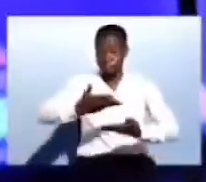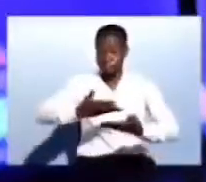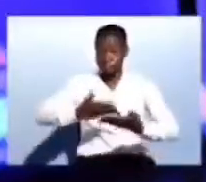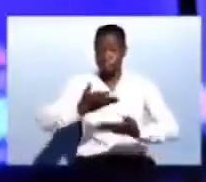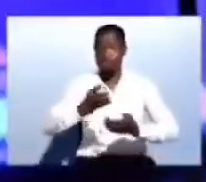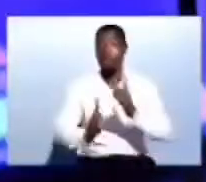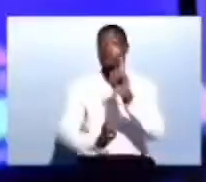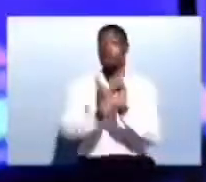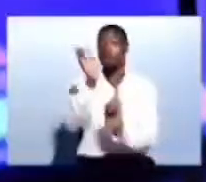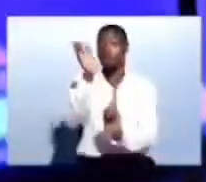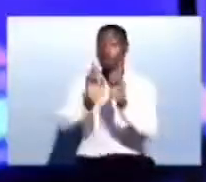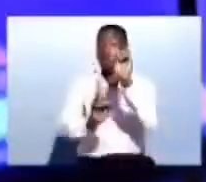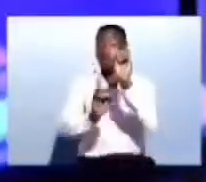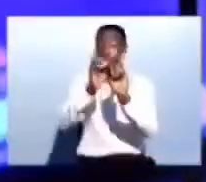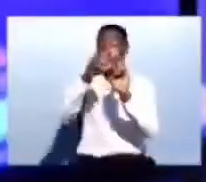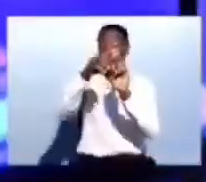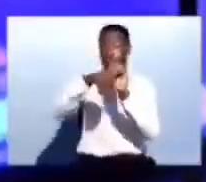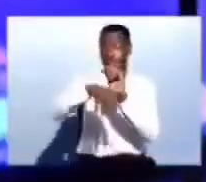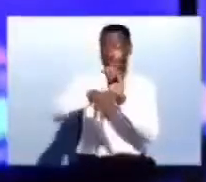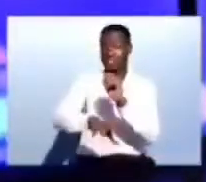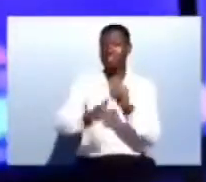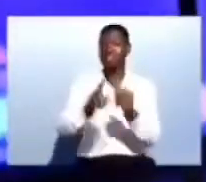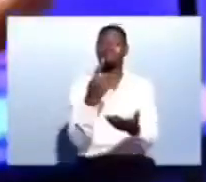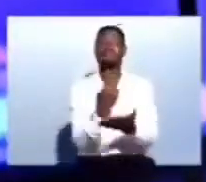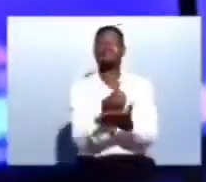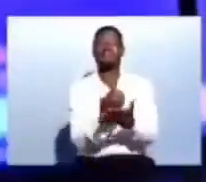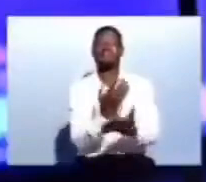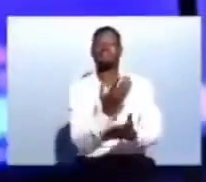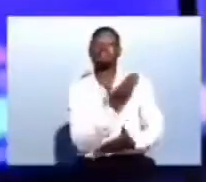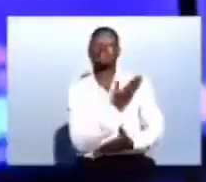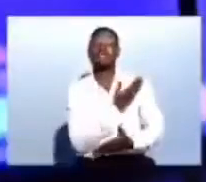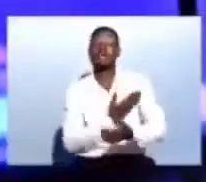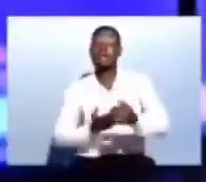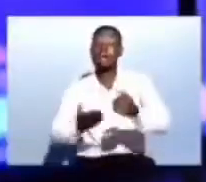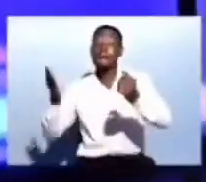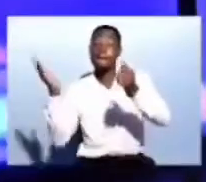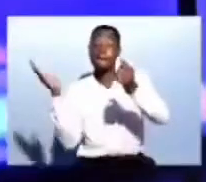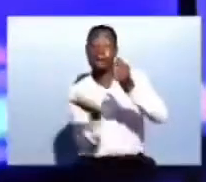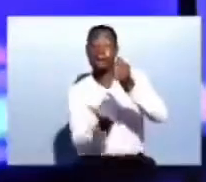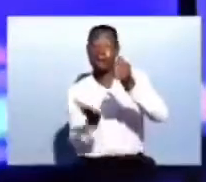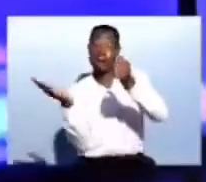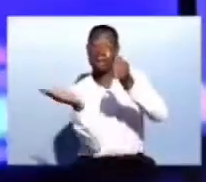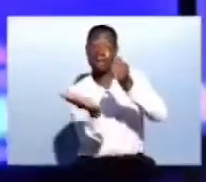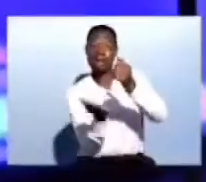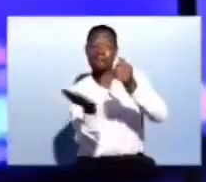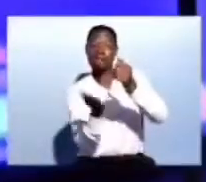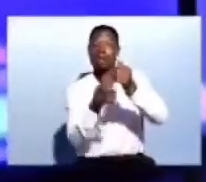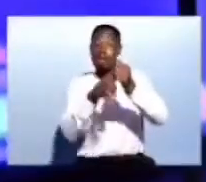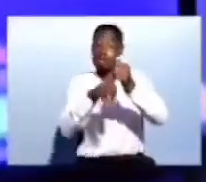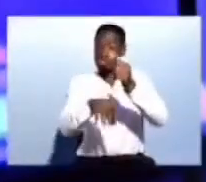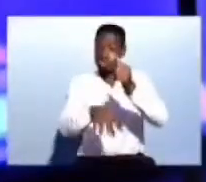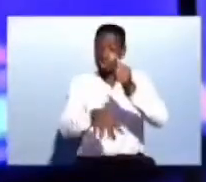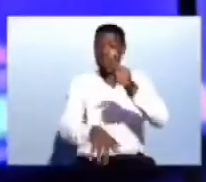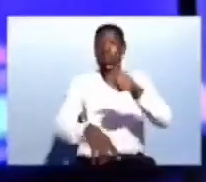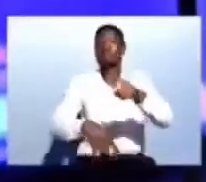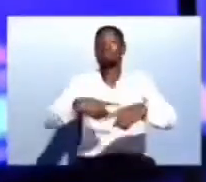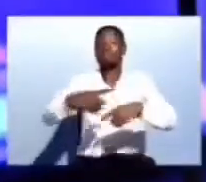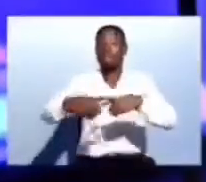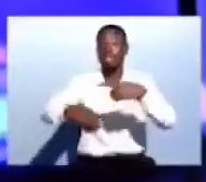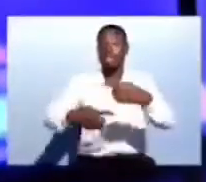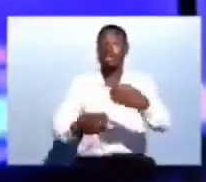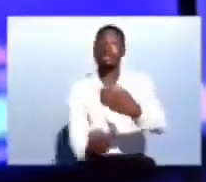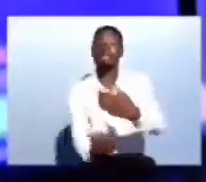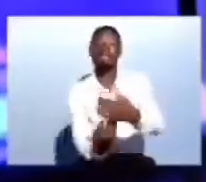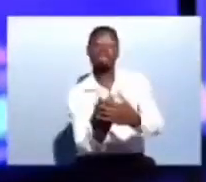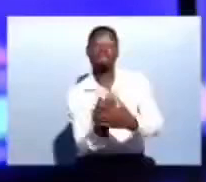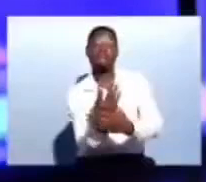una mzizi. Mzizi ni muhimu mno. Hata ukikata shina, mzizi ule unaendelea kuchipua. Yesu